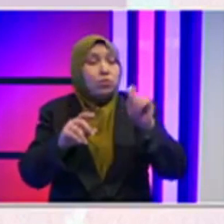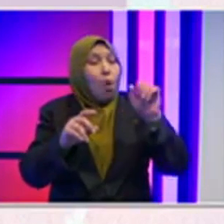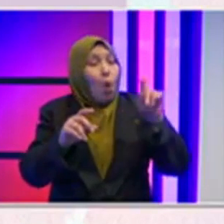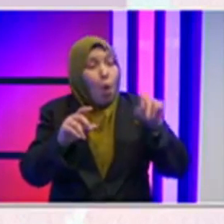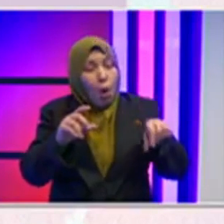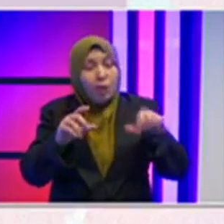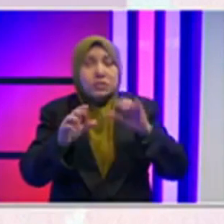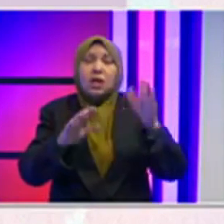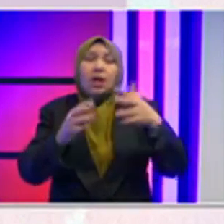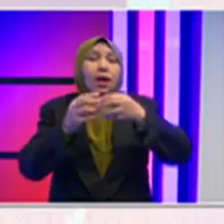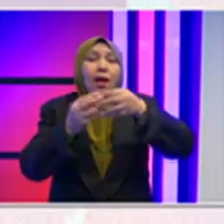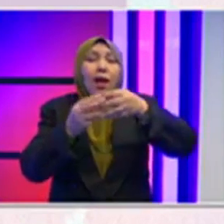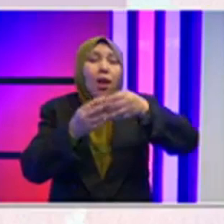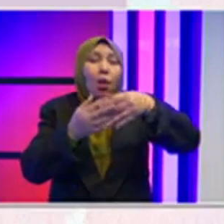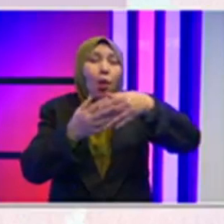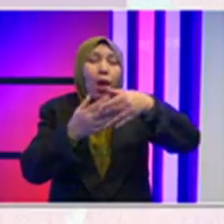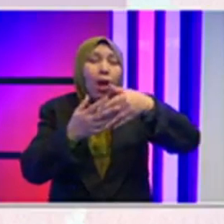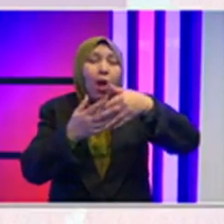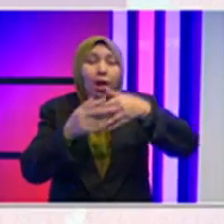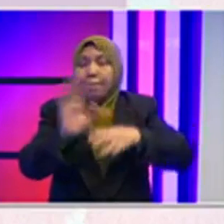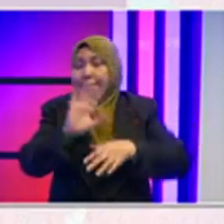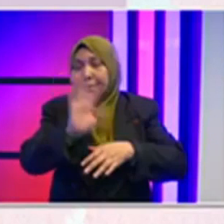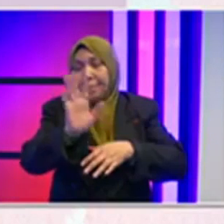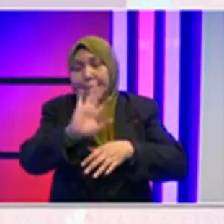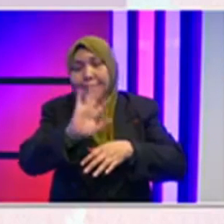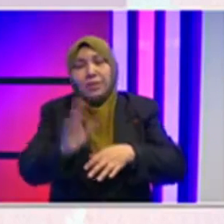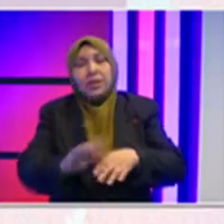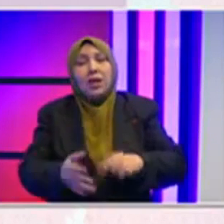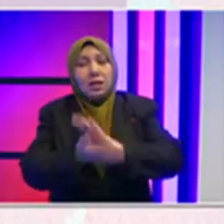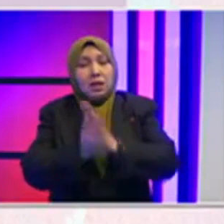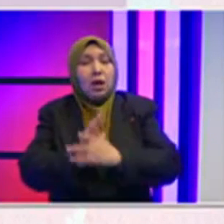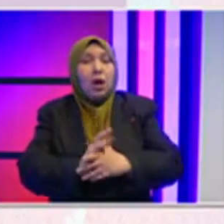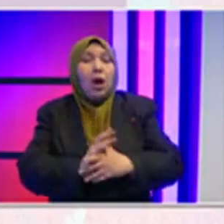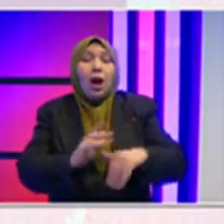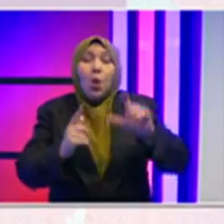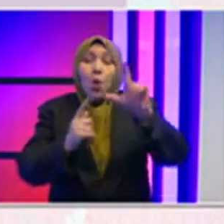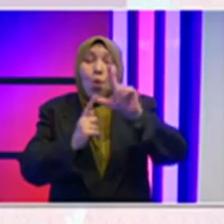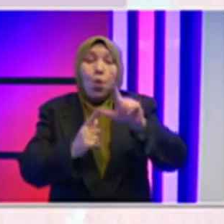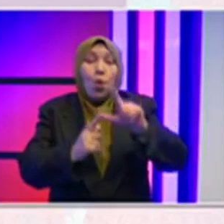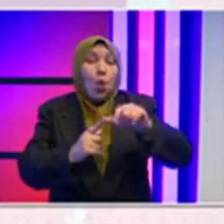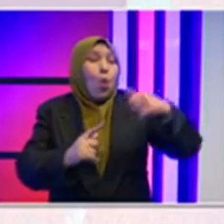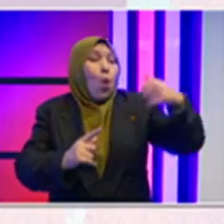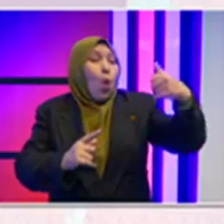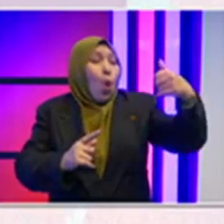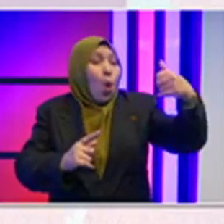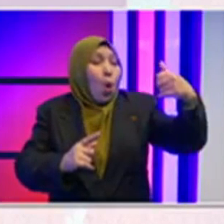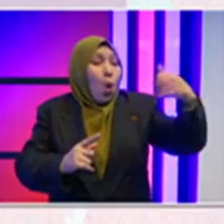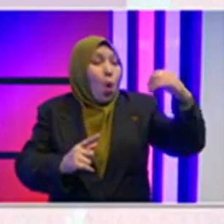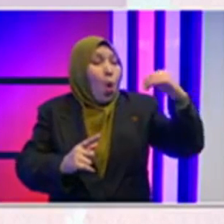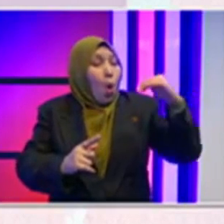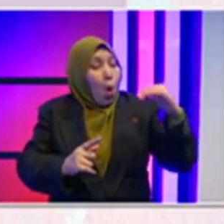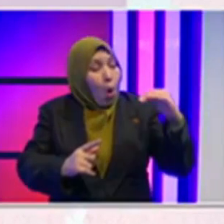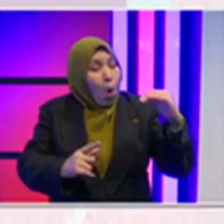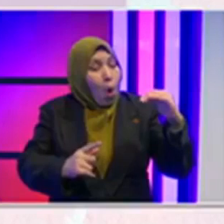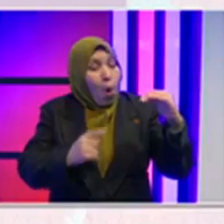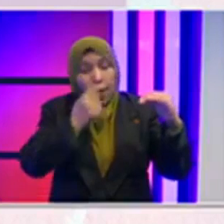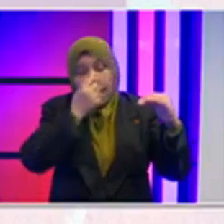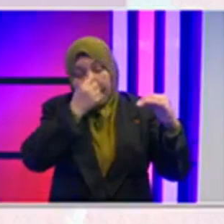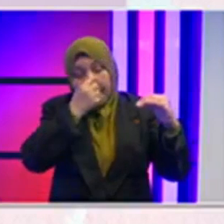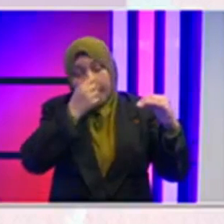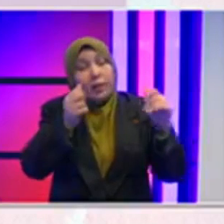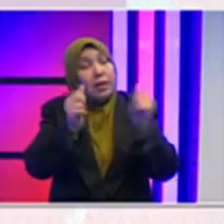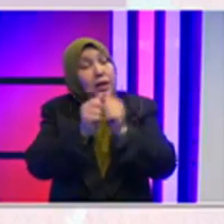jangan longgar pada subur toh yang kedua huruf a whole tidak menebalkan huruf H dengan